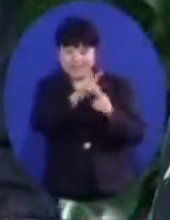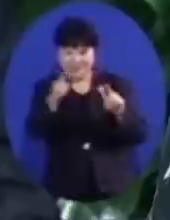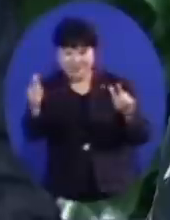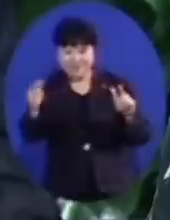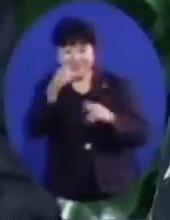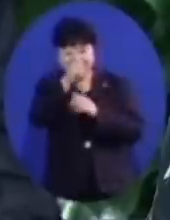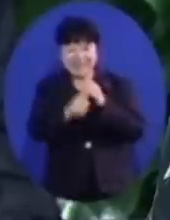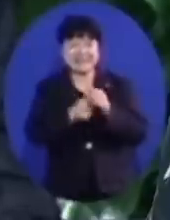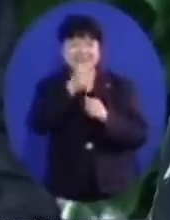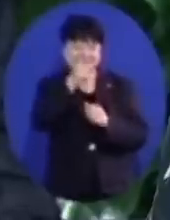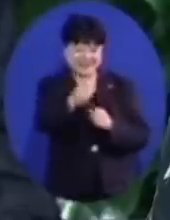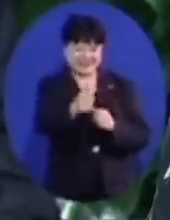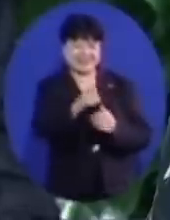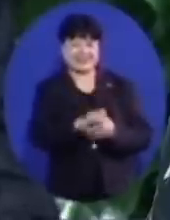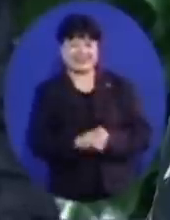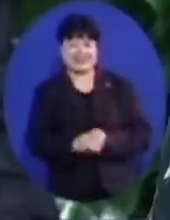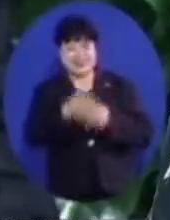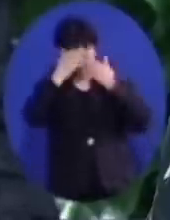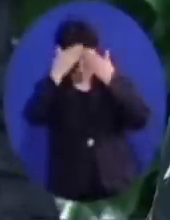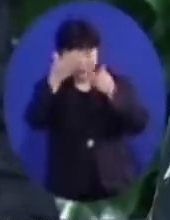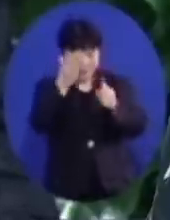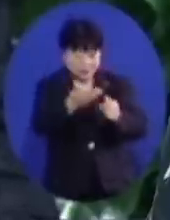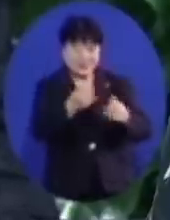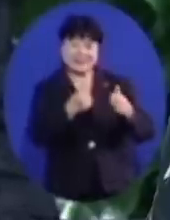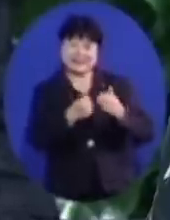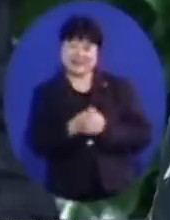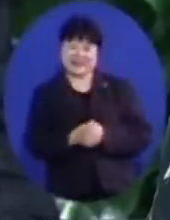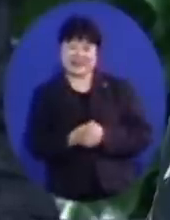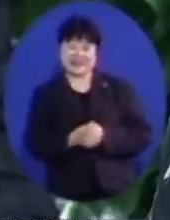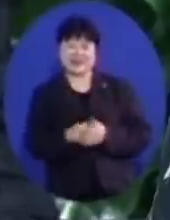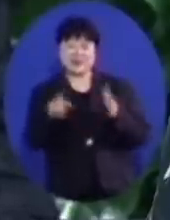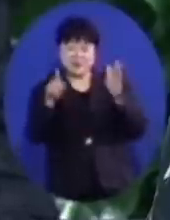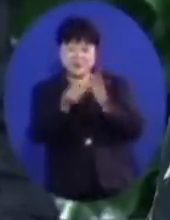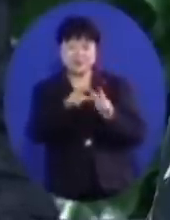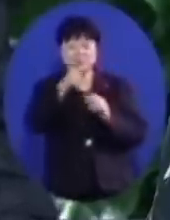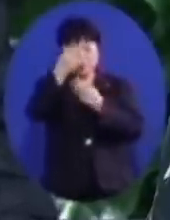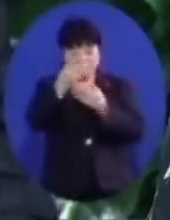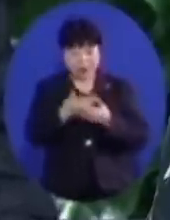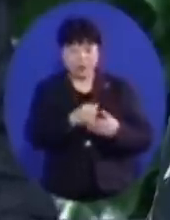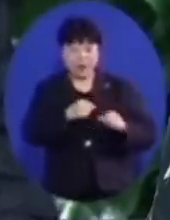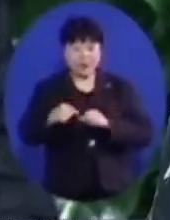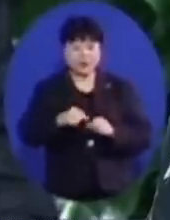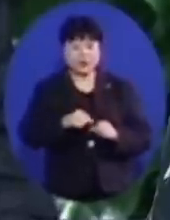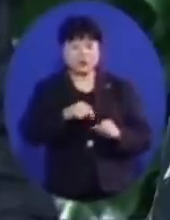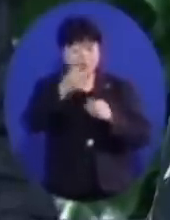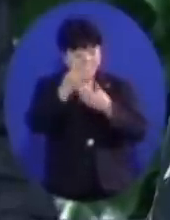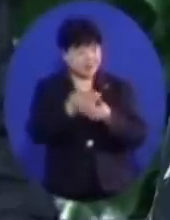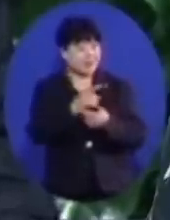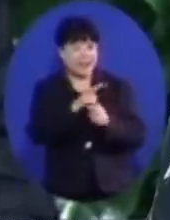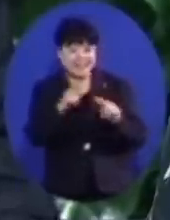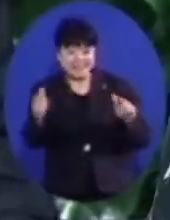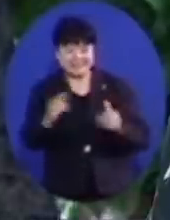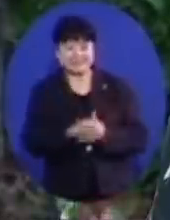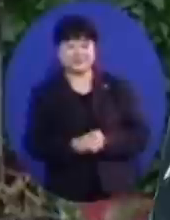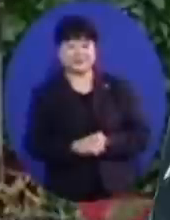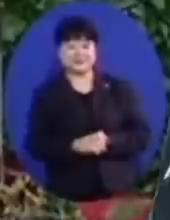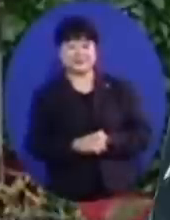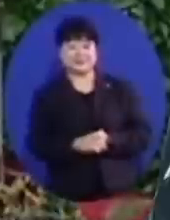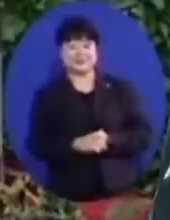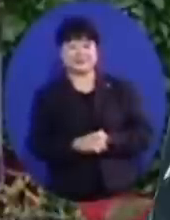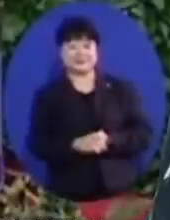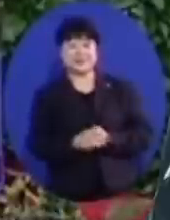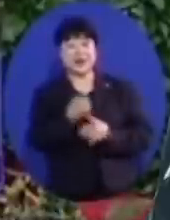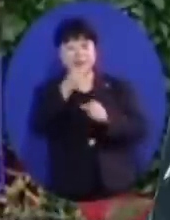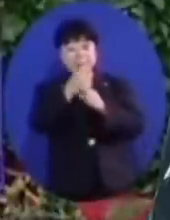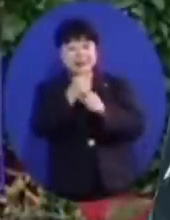하나님이 공짜로 주신 것이므로 믿음으로 구원을 받지 행위를 구원을 받은 것은 아닌 것입니다 우리는